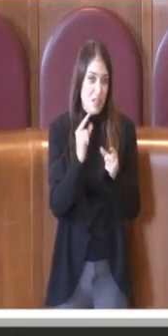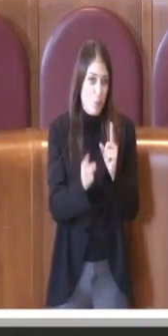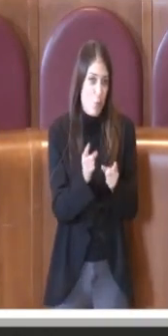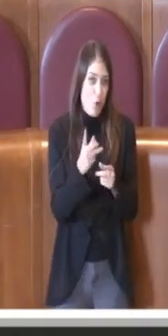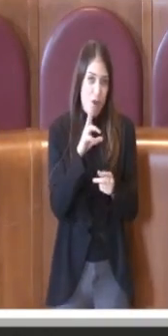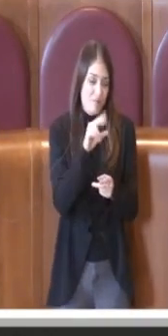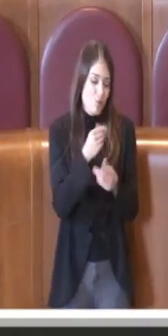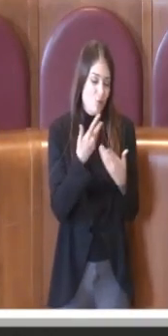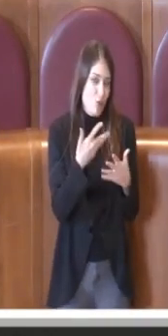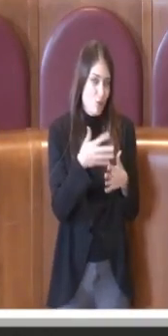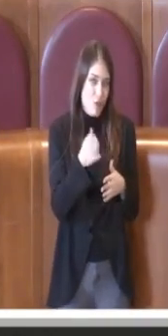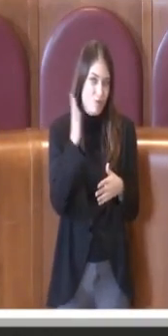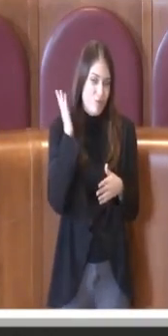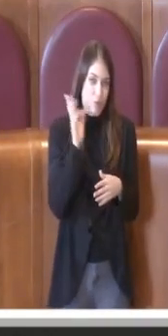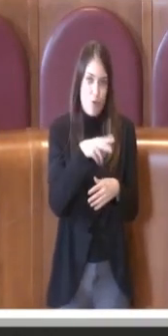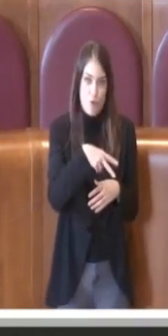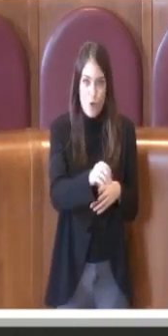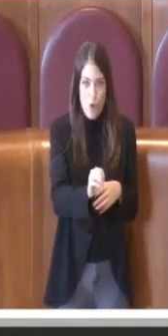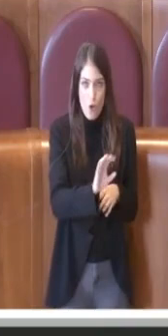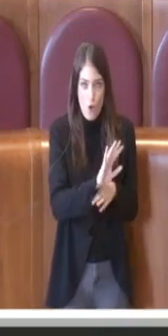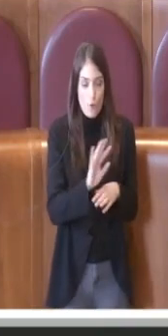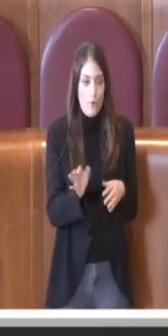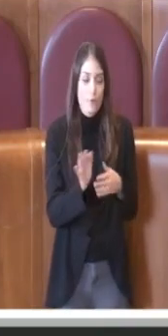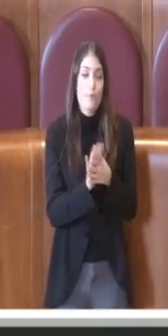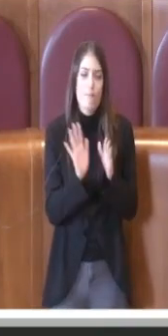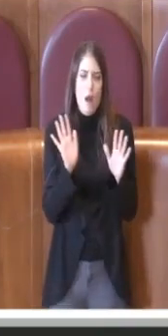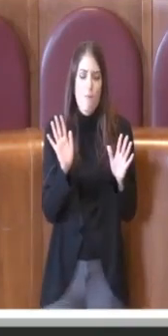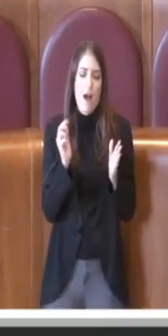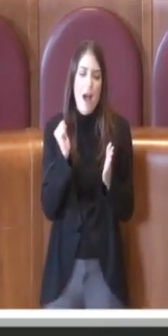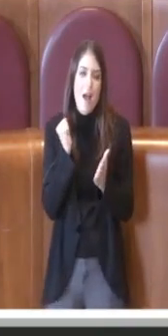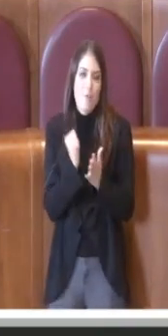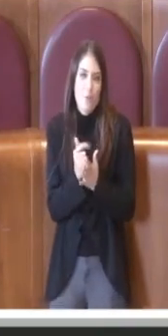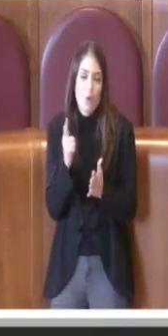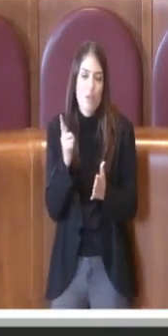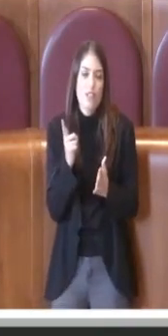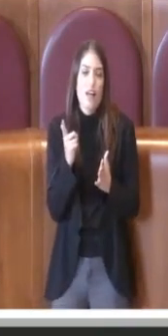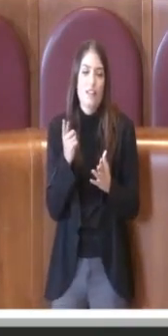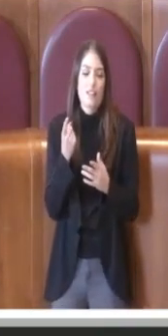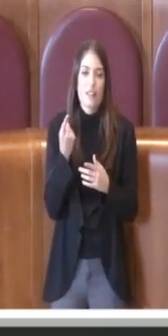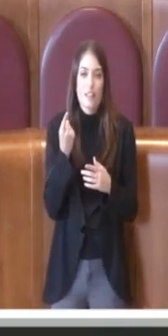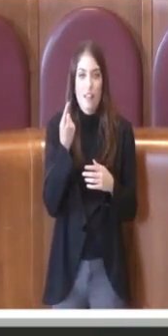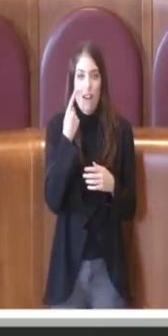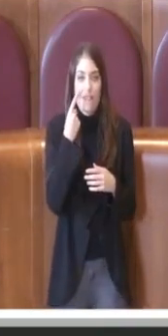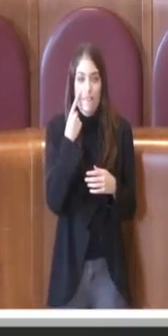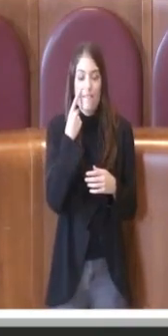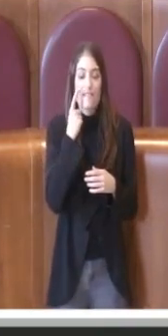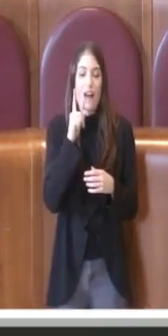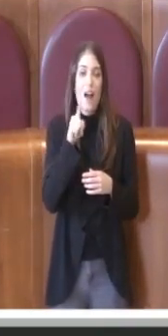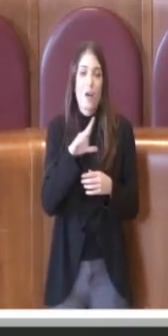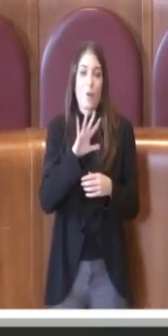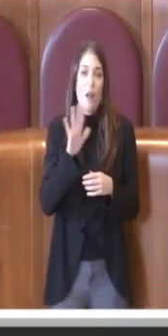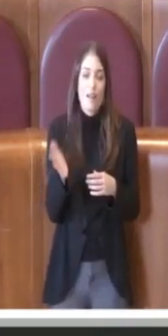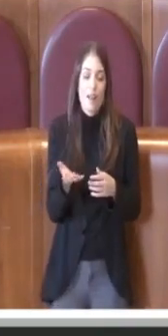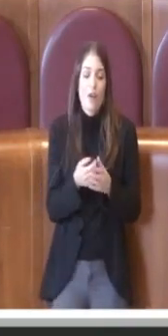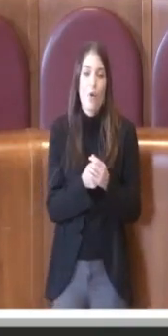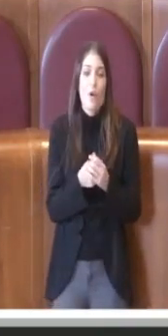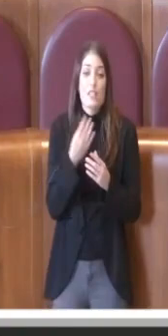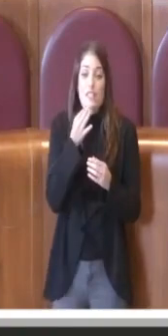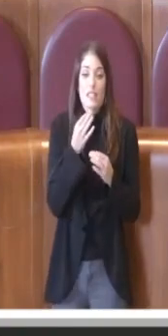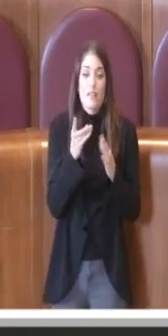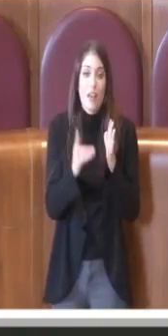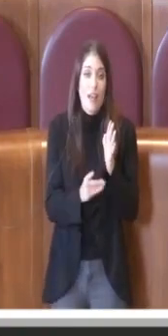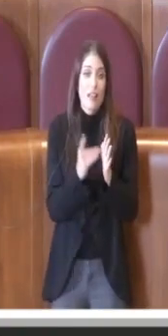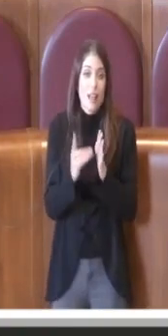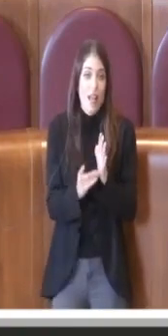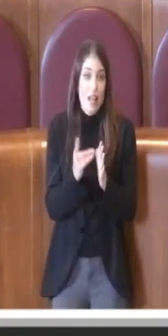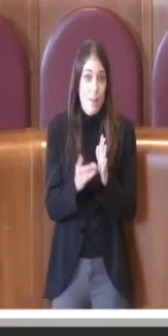popolare. Però è molto importante andare a ripercorrere anche altre cose, e cioè questa delibera ha fatto